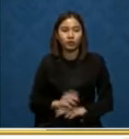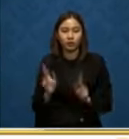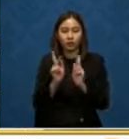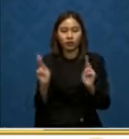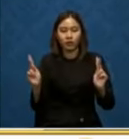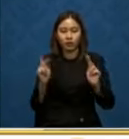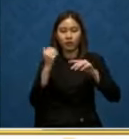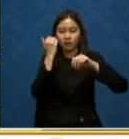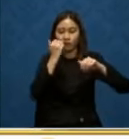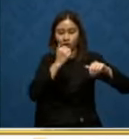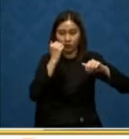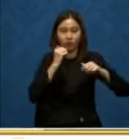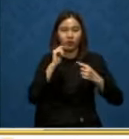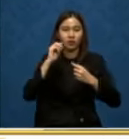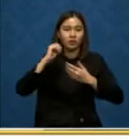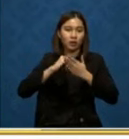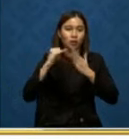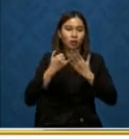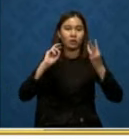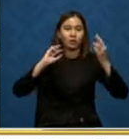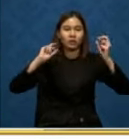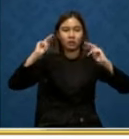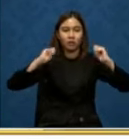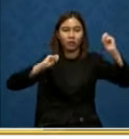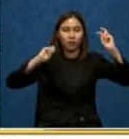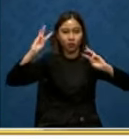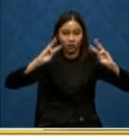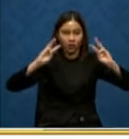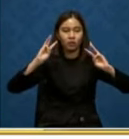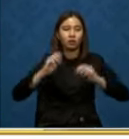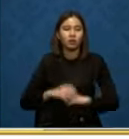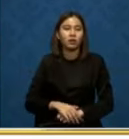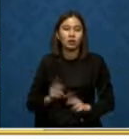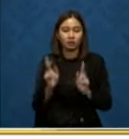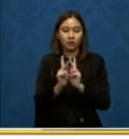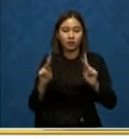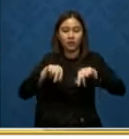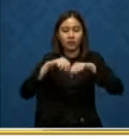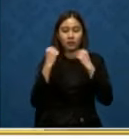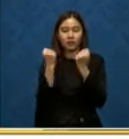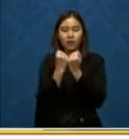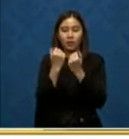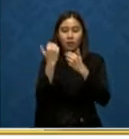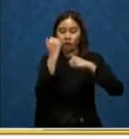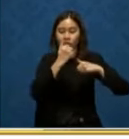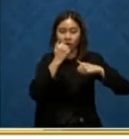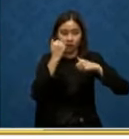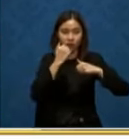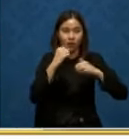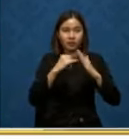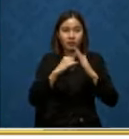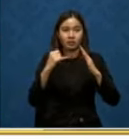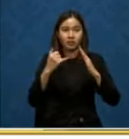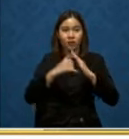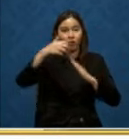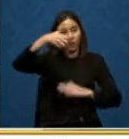ชาวไร่อ้อย 4แควจังหวัดนครสวรรค์นายมารุตเกศสวัสดิ์กรรมการสมาคมชาวไร่อ้อยเขต 5จังหวัดสิงห์บุรี